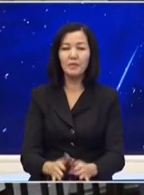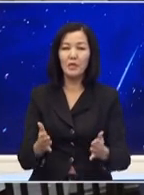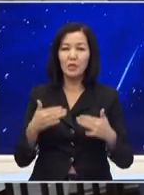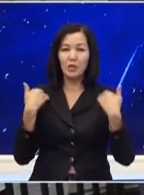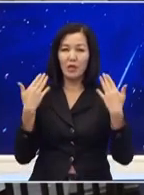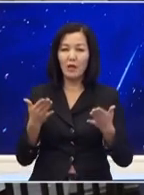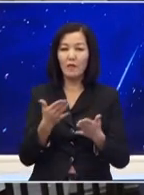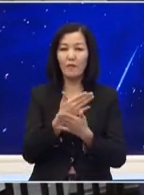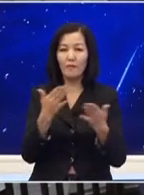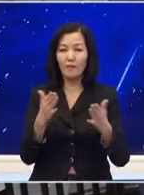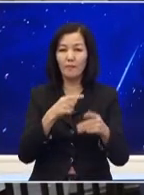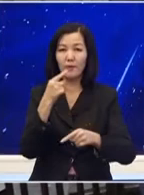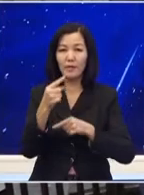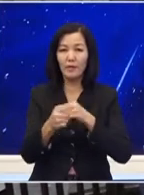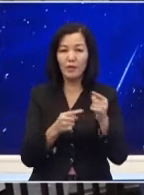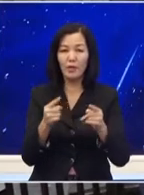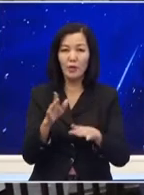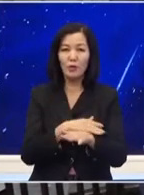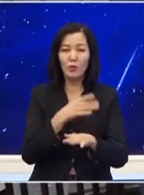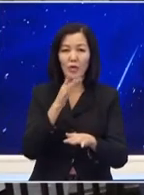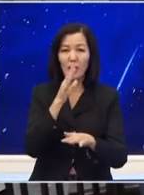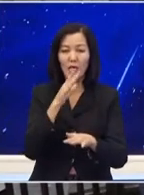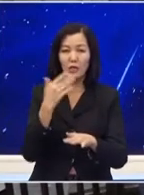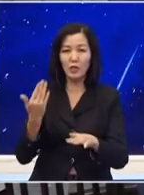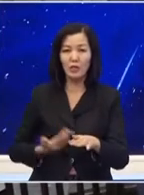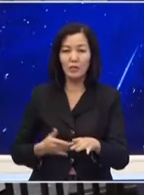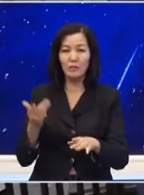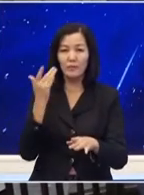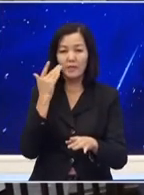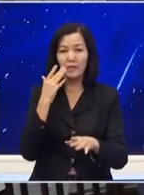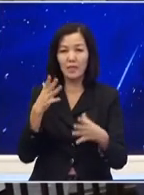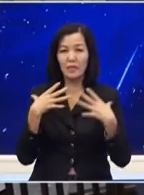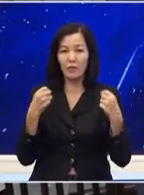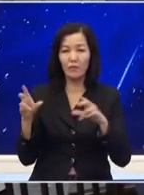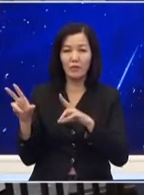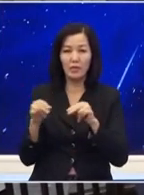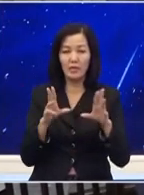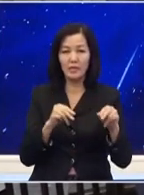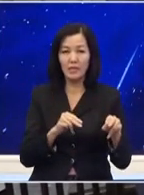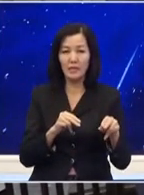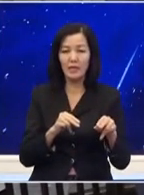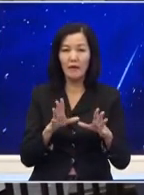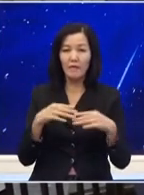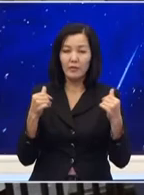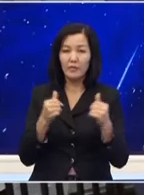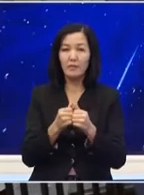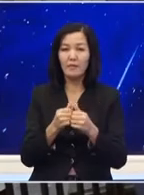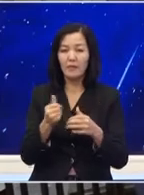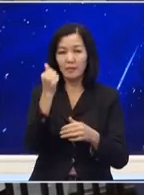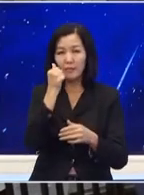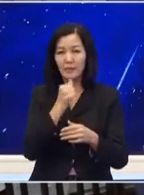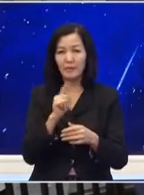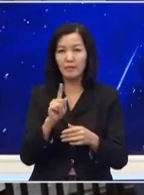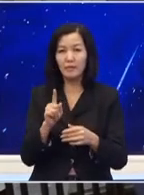Желаю вам и вашим потомкам долгих лет жизни. Будьте всегда здоровы и счастливы. Благополучия вам и вашей семье. Спасибо за